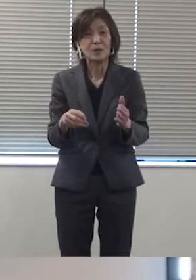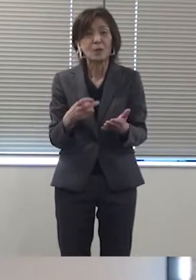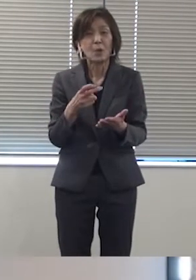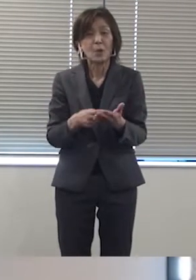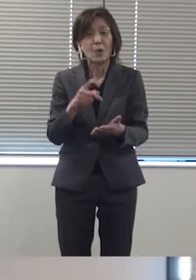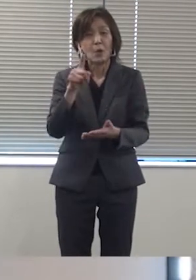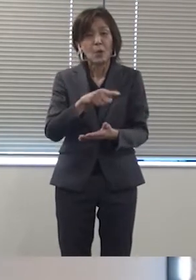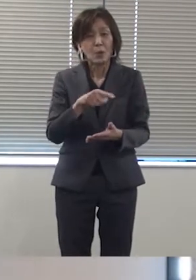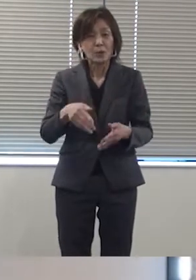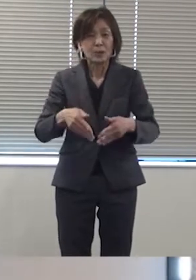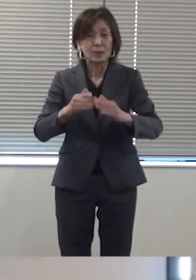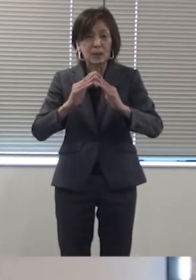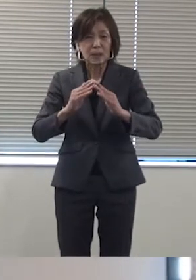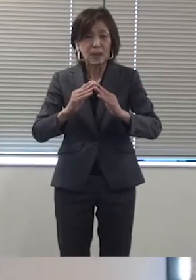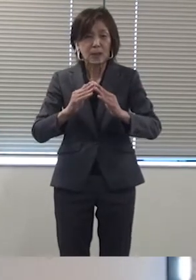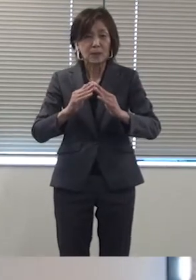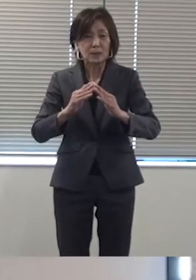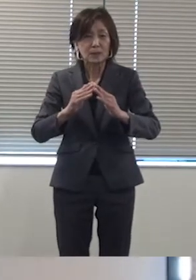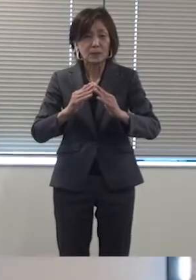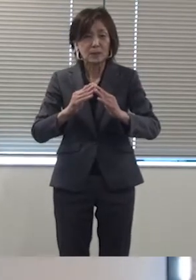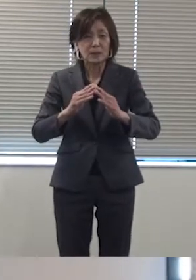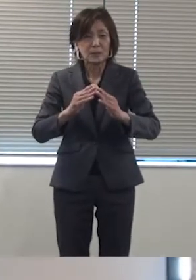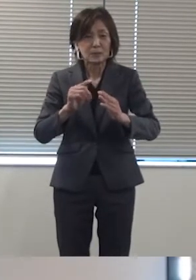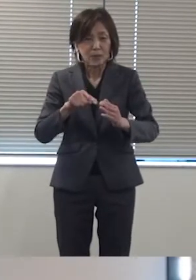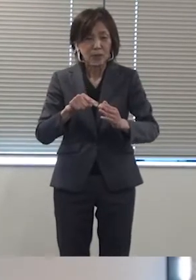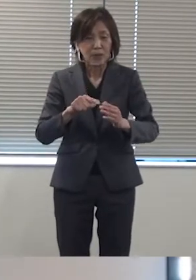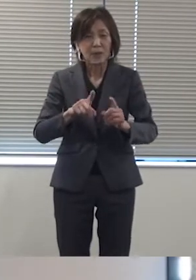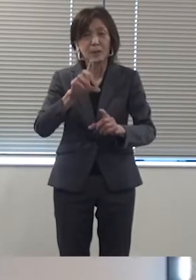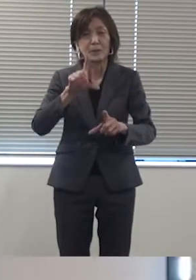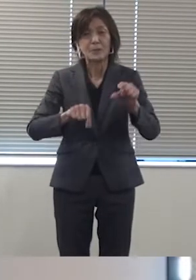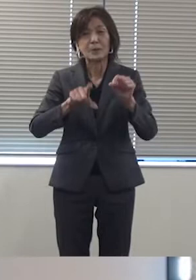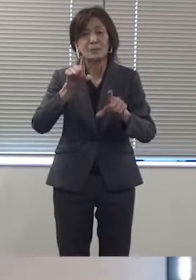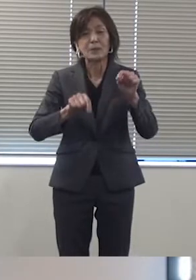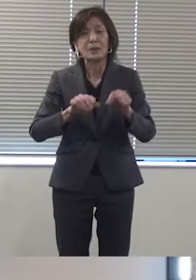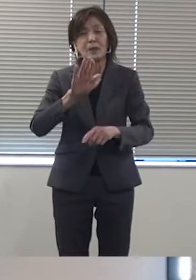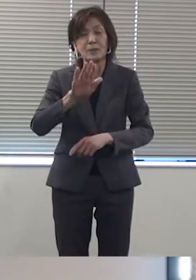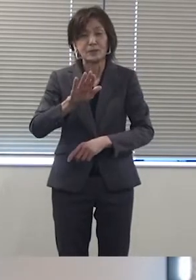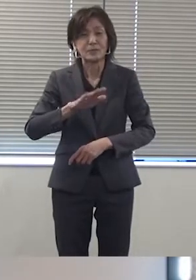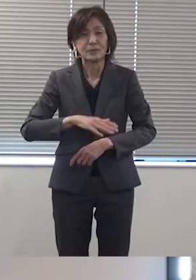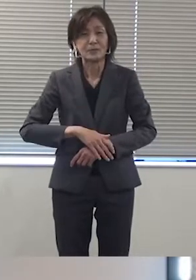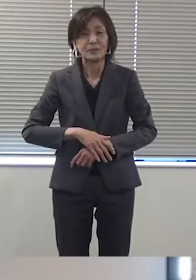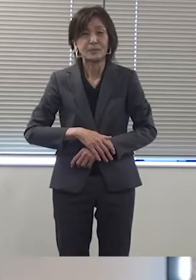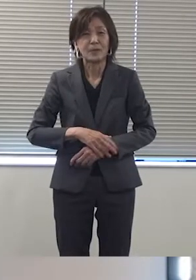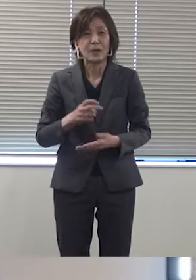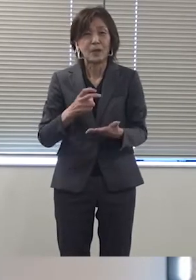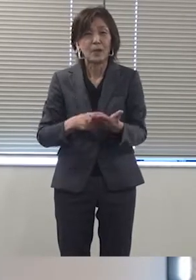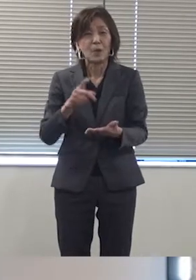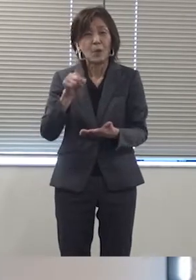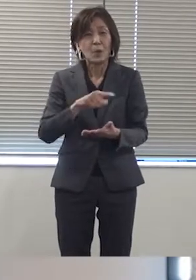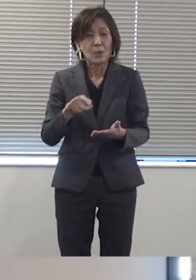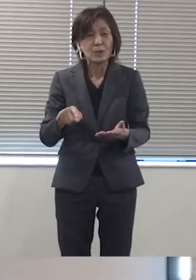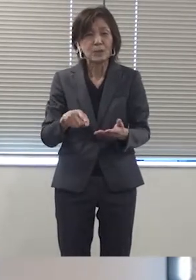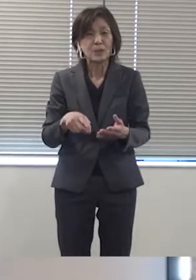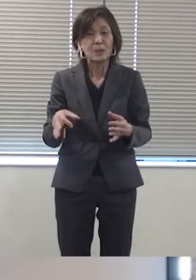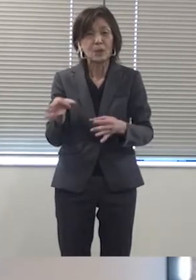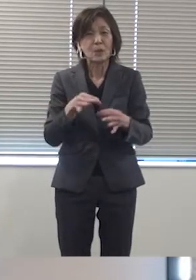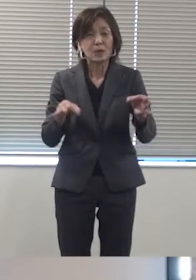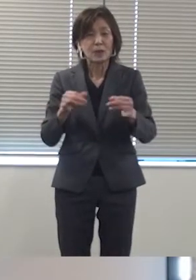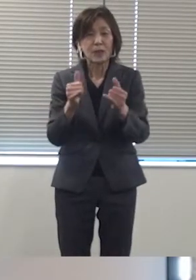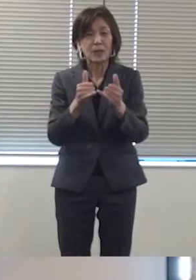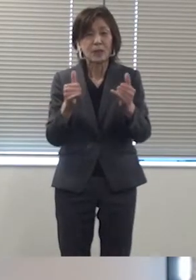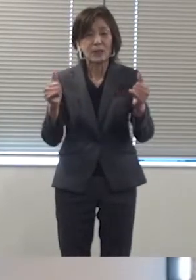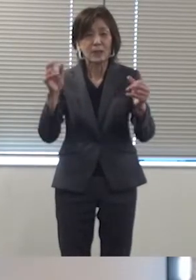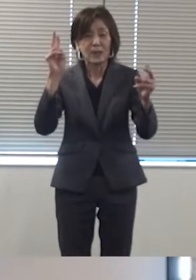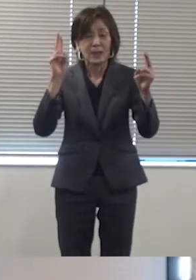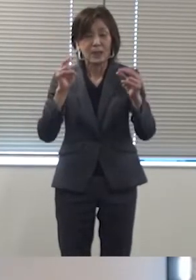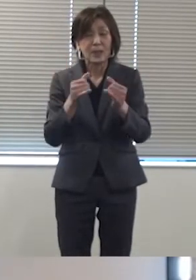で法人の経営者とか、法人はやっぱり理事がそれをいるので、考え方もそれがあるので、あまり統合されてこな